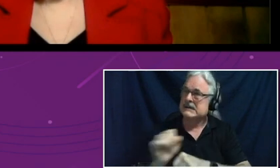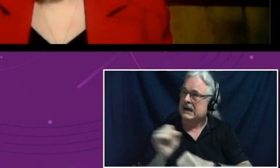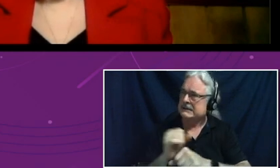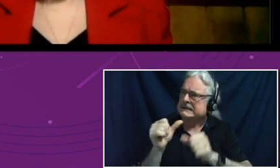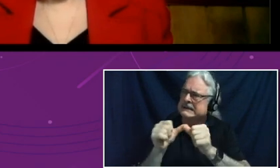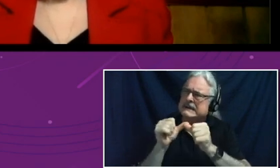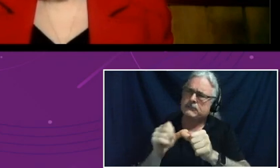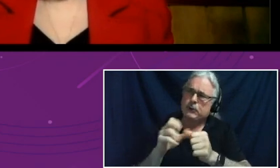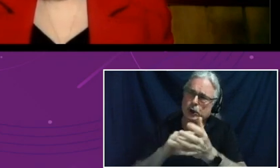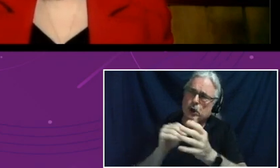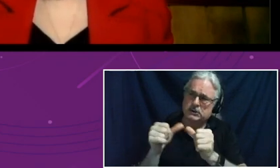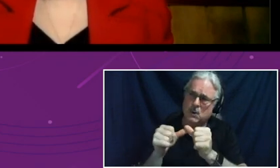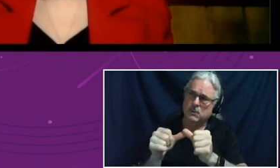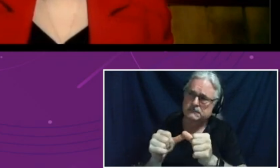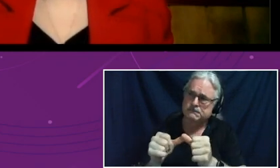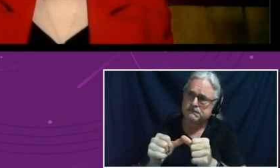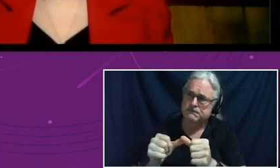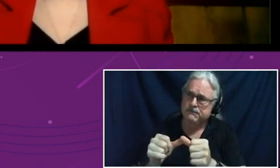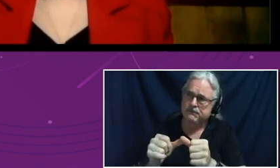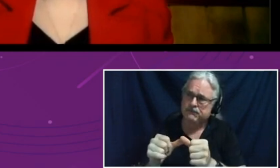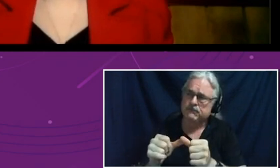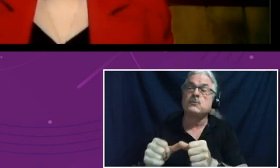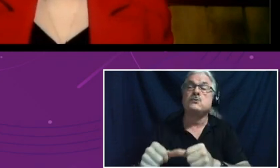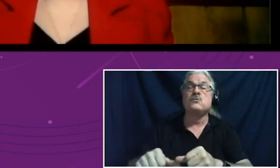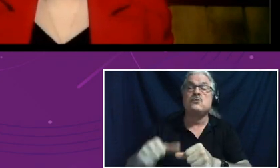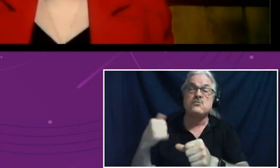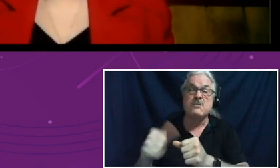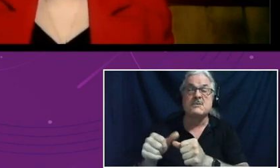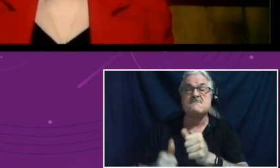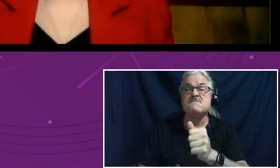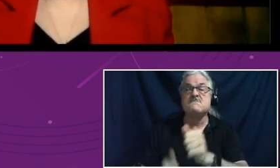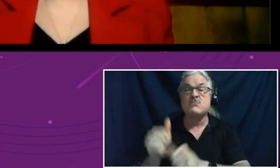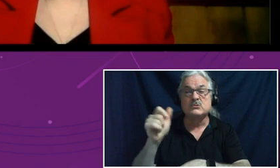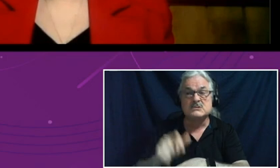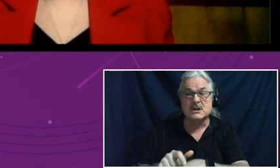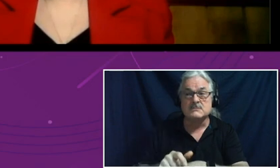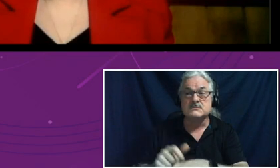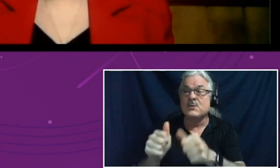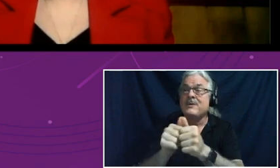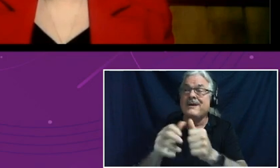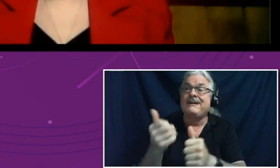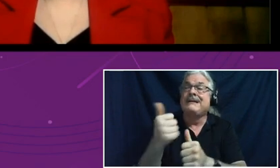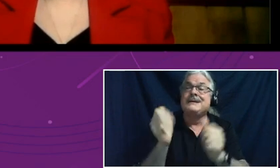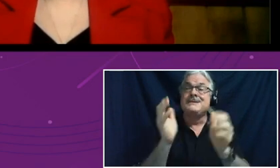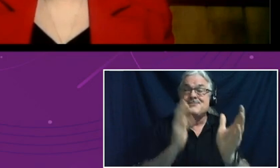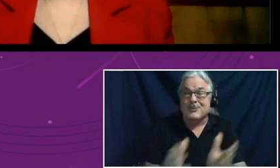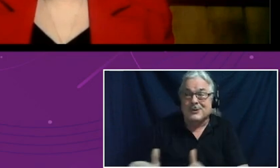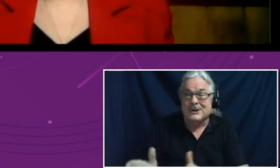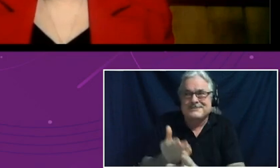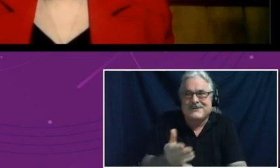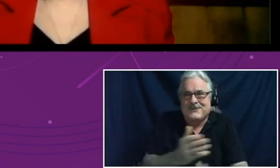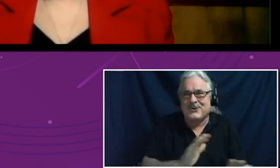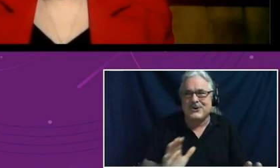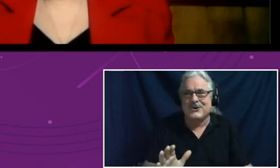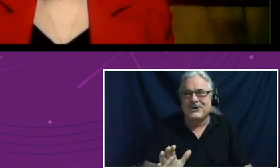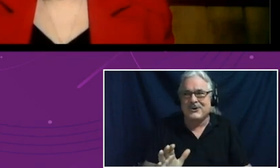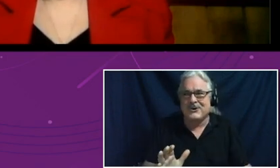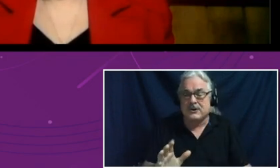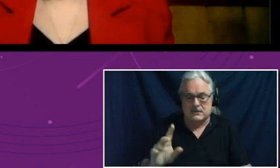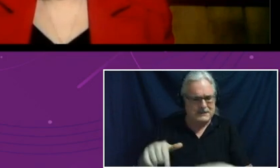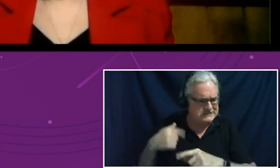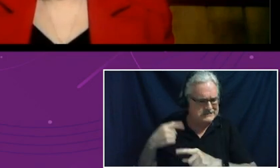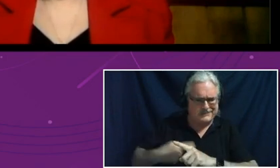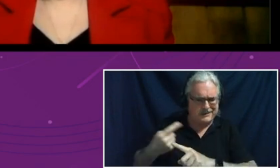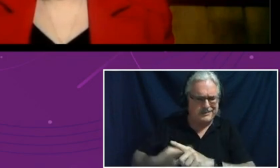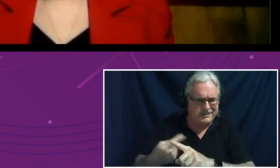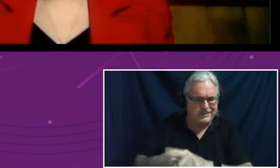poursuivre l'enseignement. Ils ont, n'oublions pas que dans la plupart des cas, même sans aucun préparatif, ces derniers mois, nous avons été rappelés encore une fois du